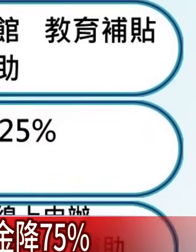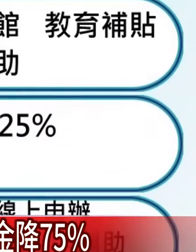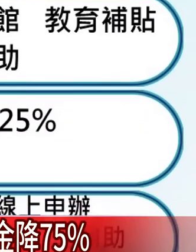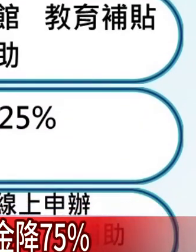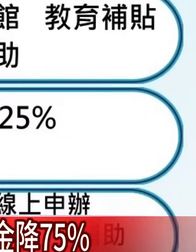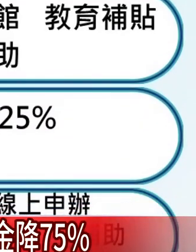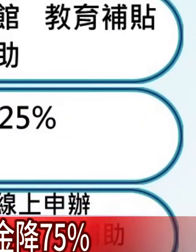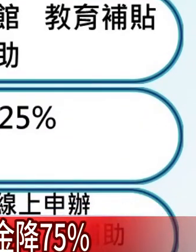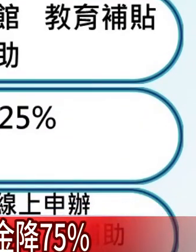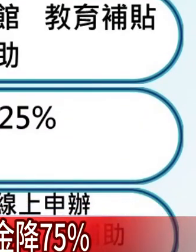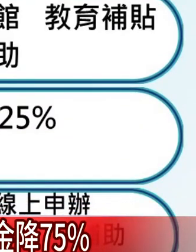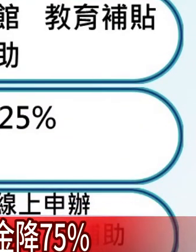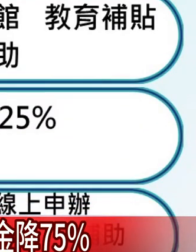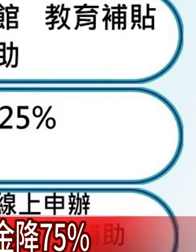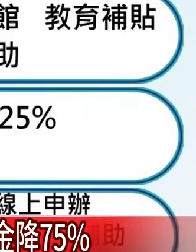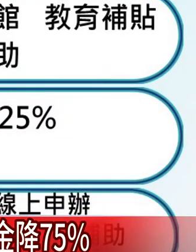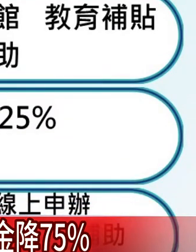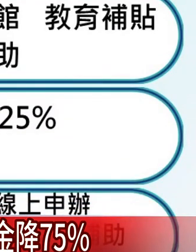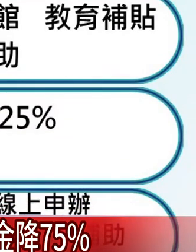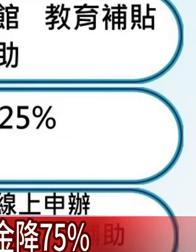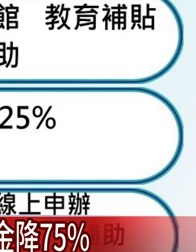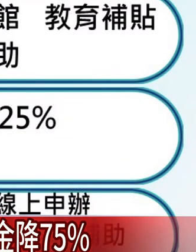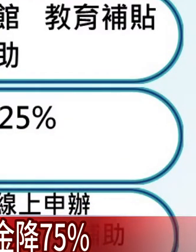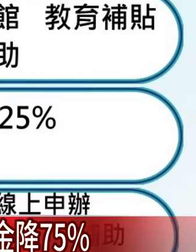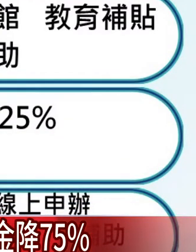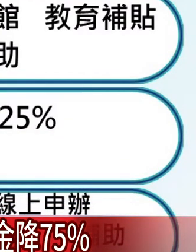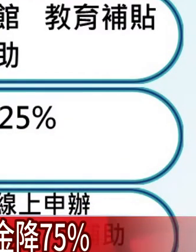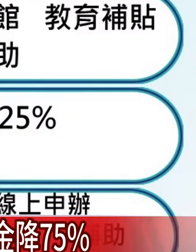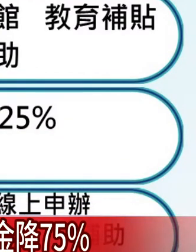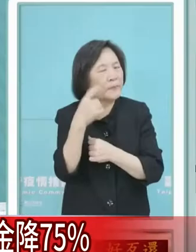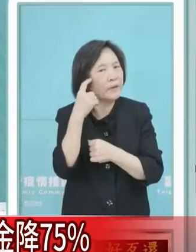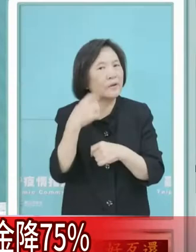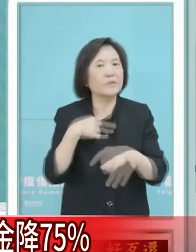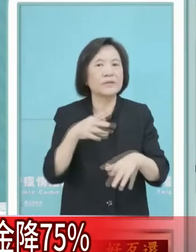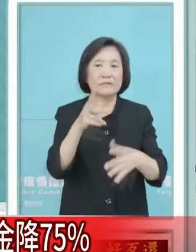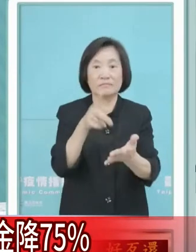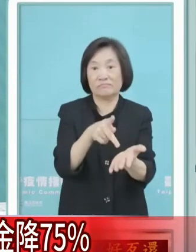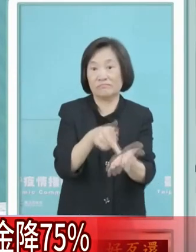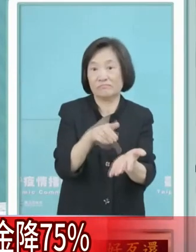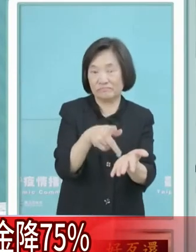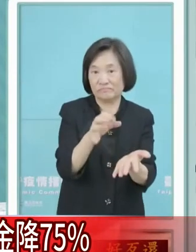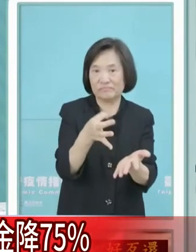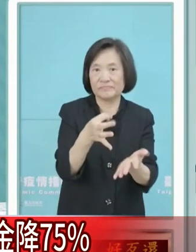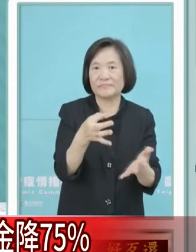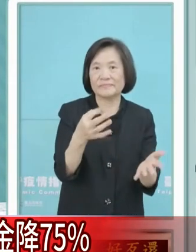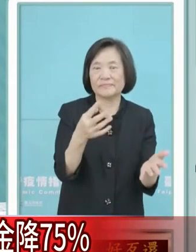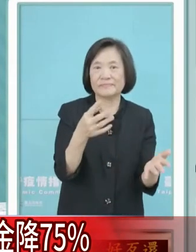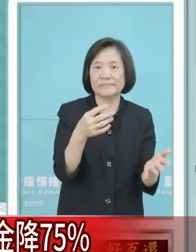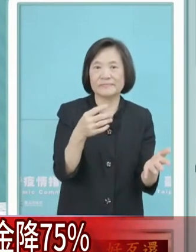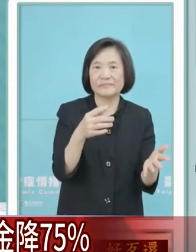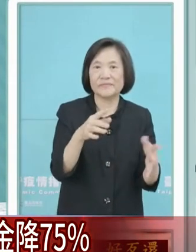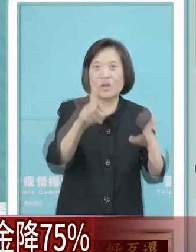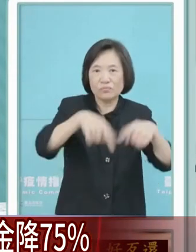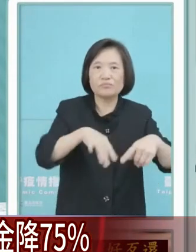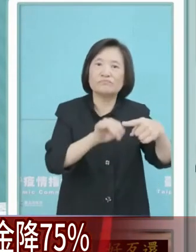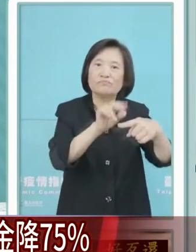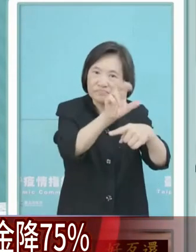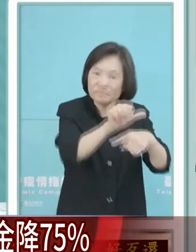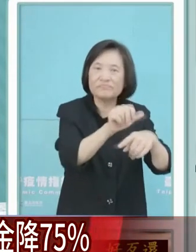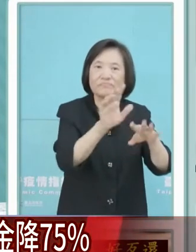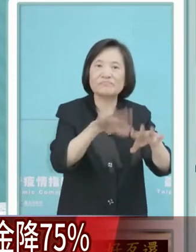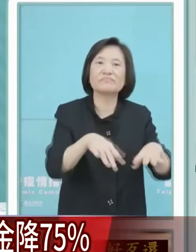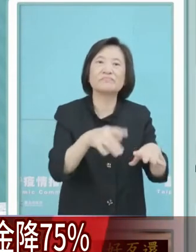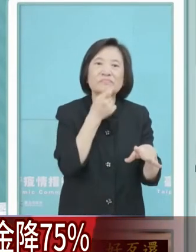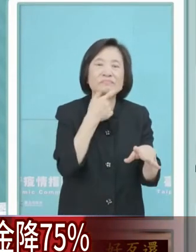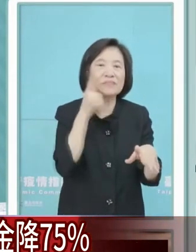税、优息纾困措施。 我们这个租金一下就先降75%的，